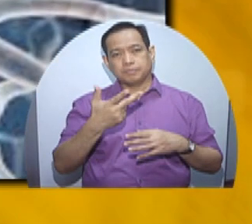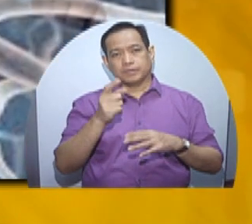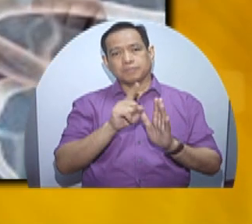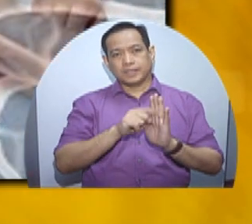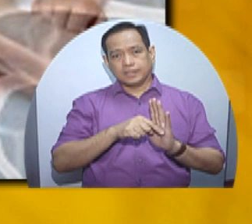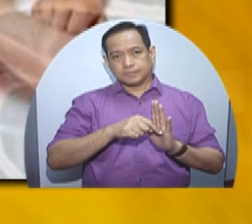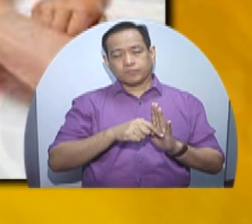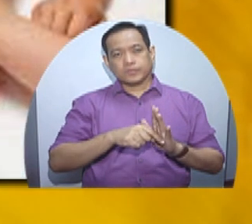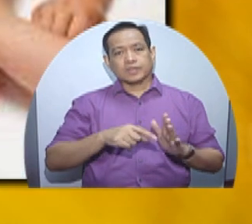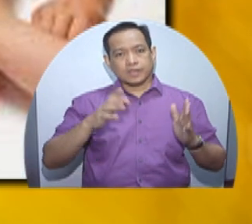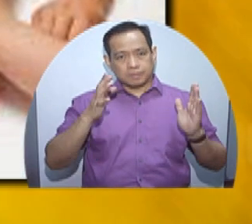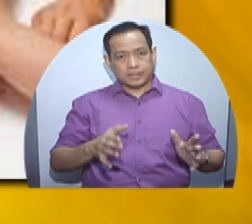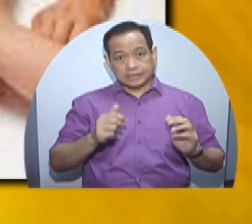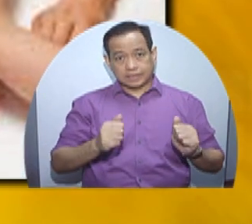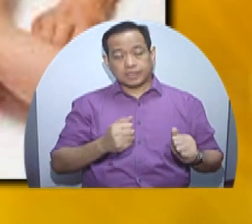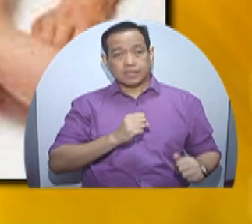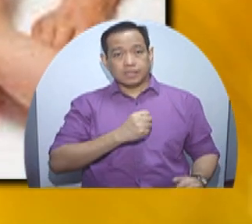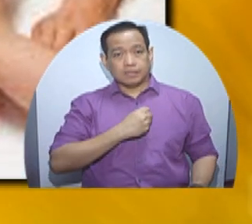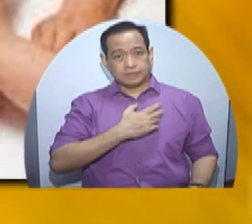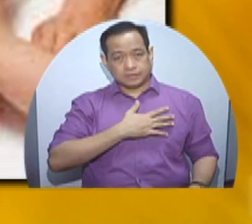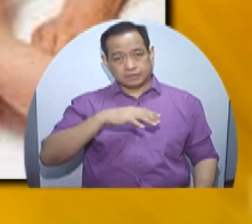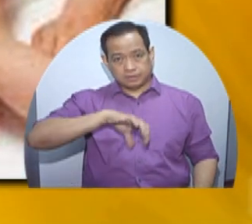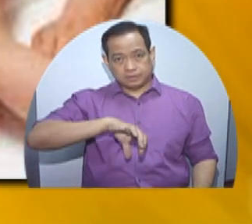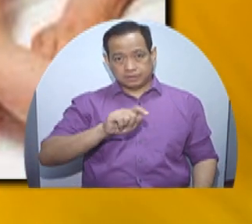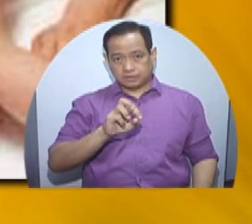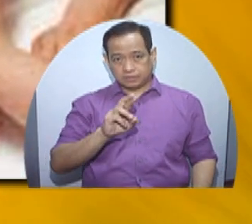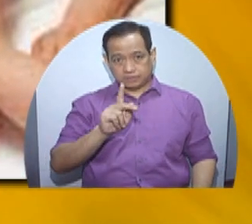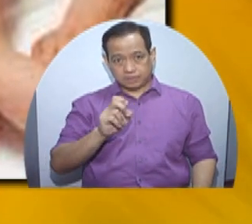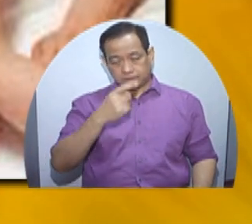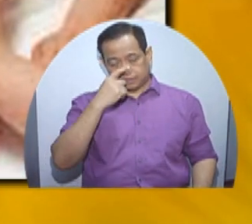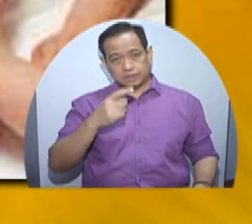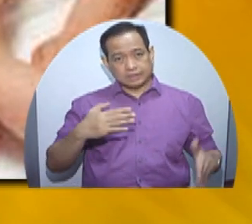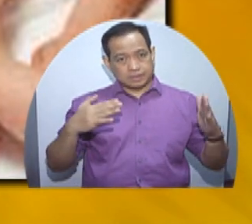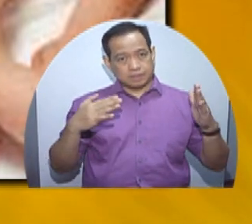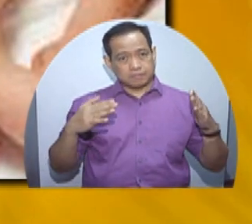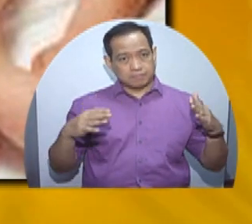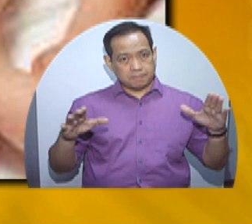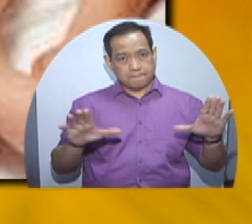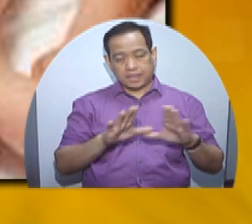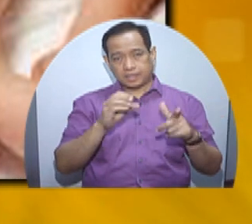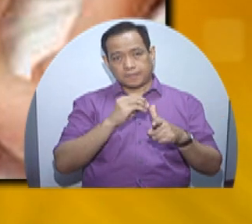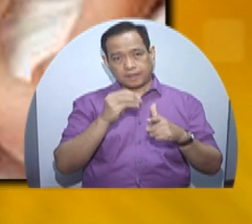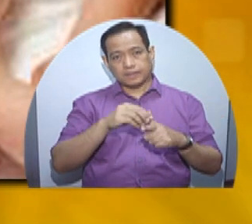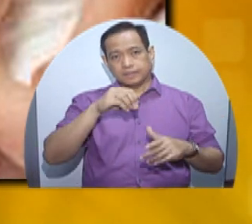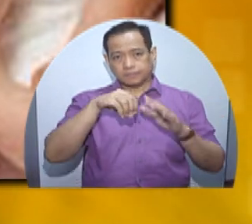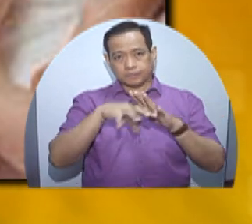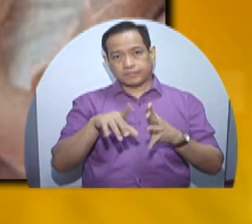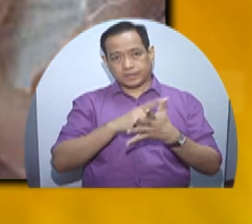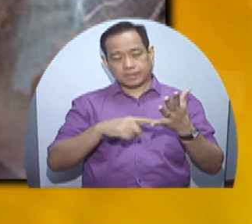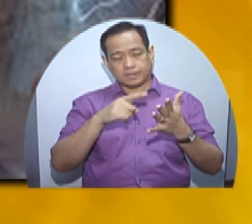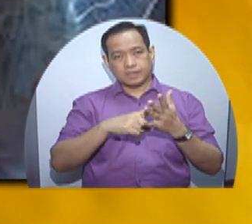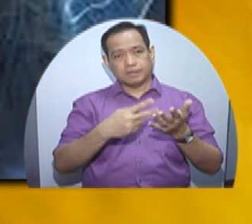minuto. Maaaring ma-stroke ang isang tao dahil sa pagbabara o pagputok ng ugat na daluyan ng